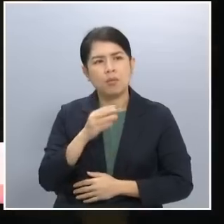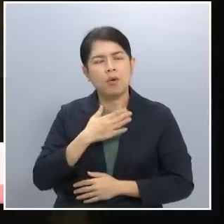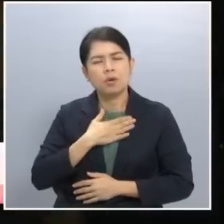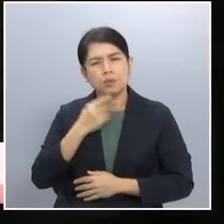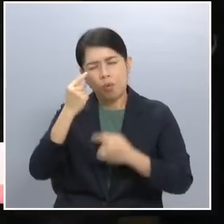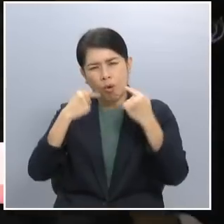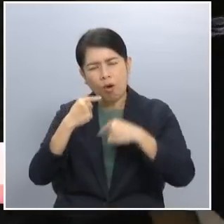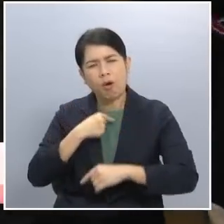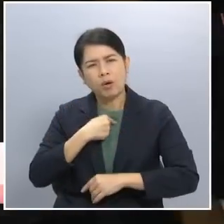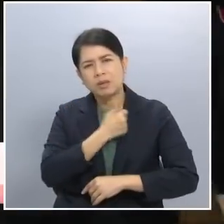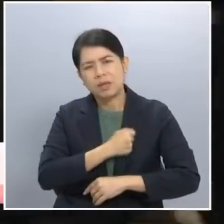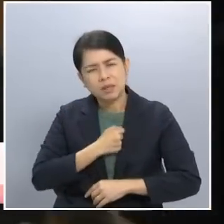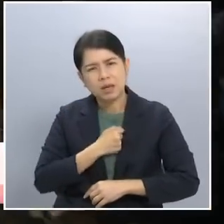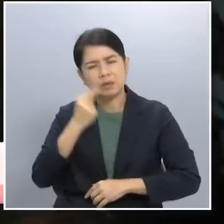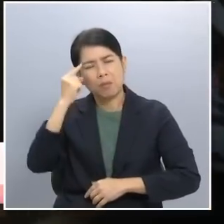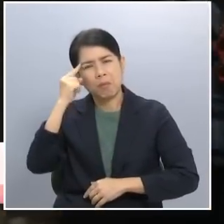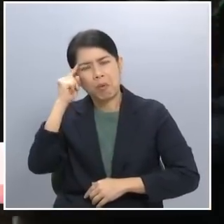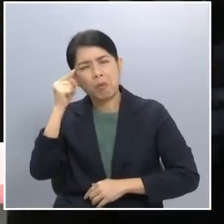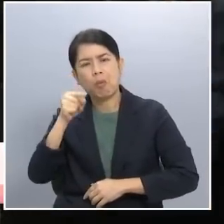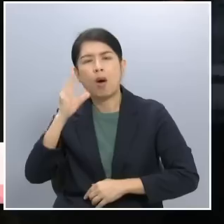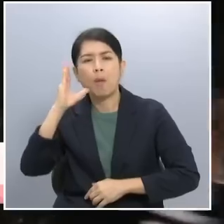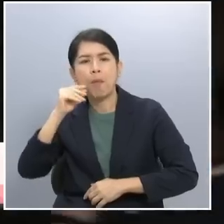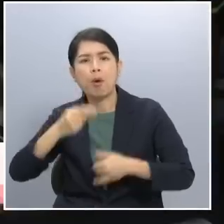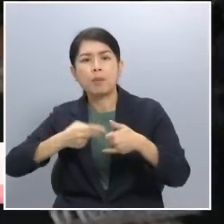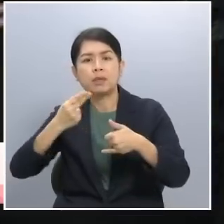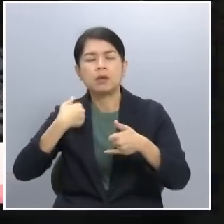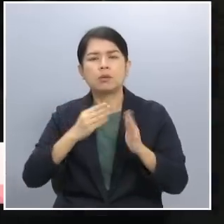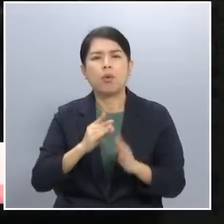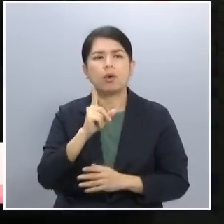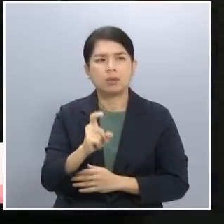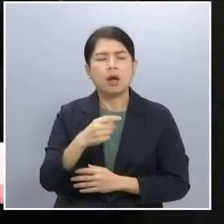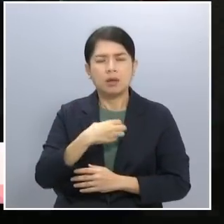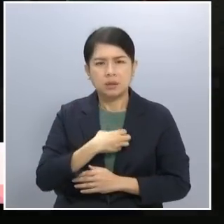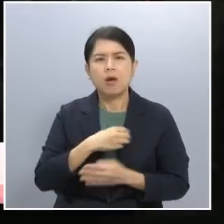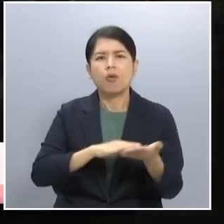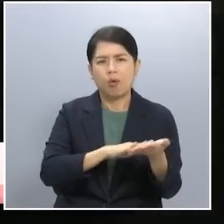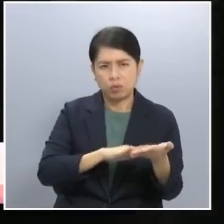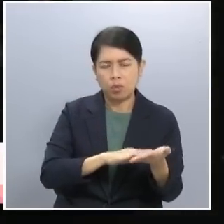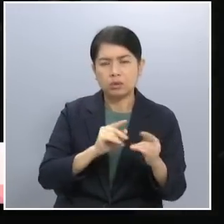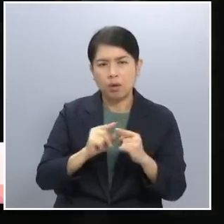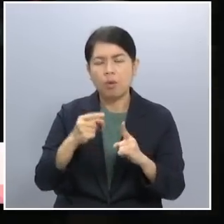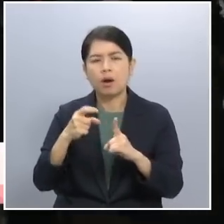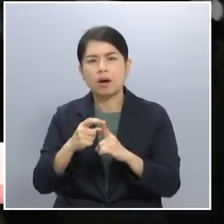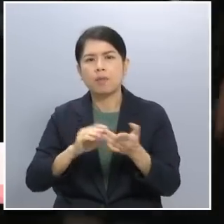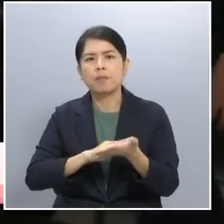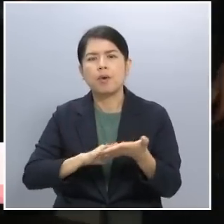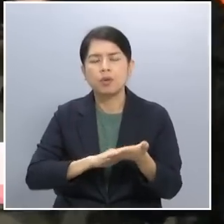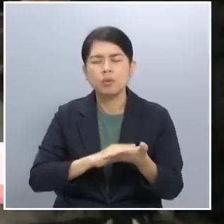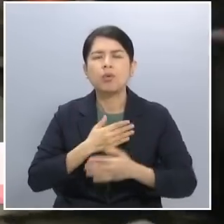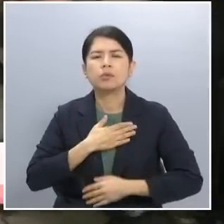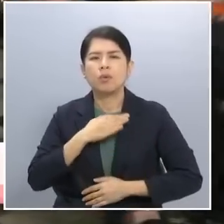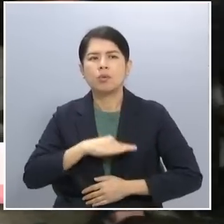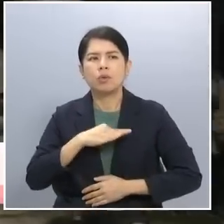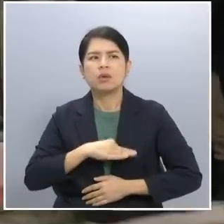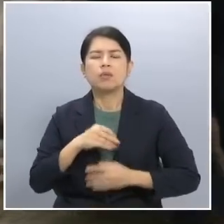จริงๆว่าพ่อไปยิงคนจนตายอยากขอโทษครอบครัวผู้ตายแต่ก็รู้ว่าคำขอโทษมันไม่เพียงพอกับสิ่งที่เกิดขึ้นจริงๆล